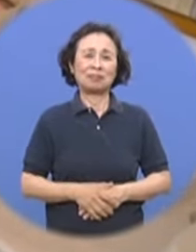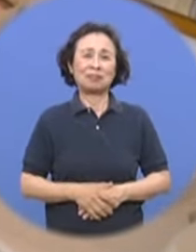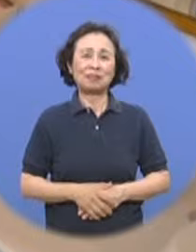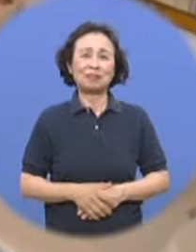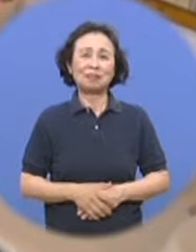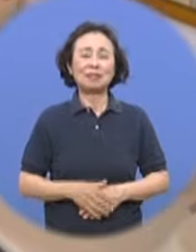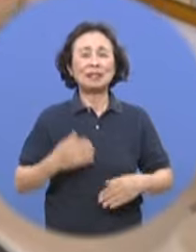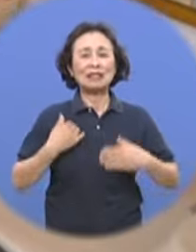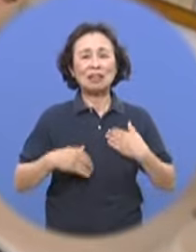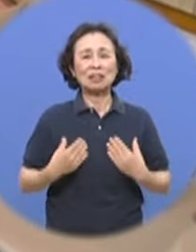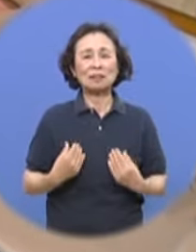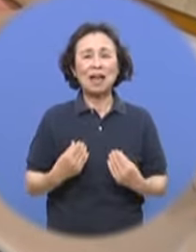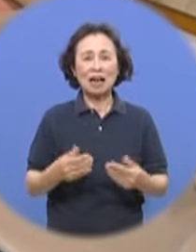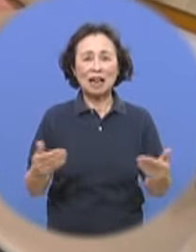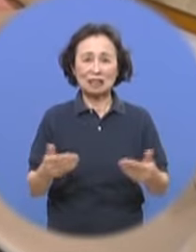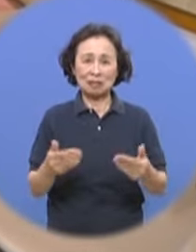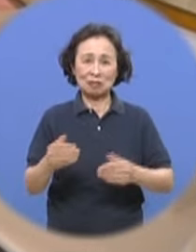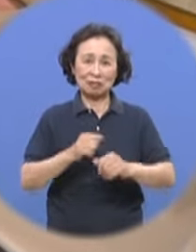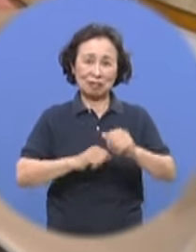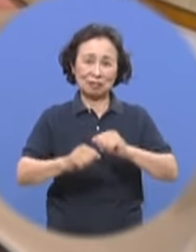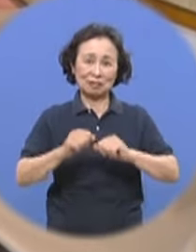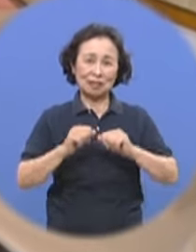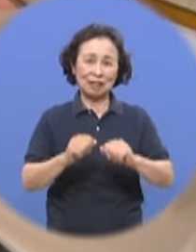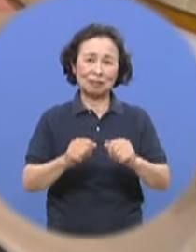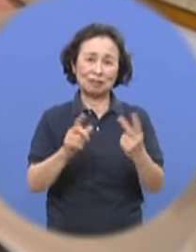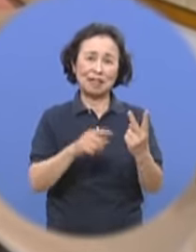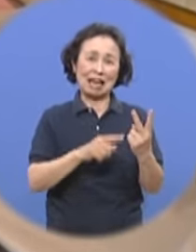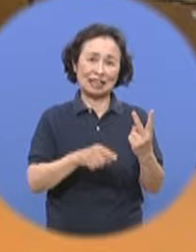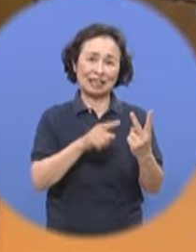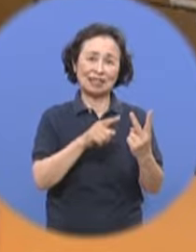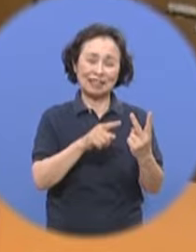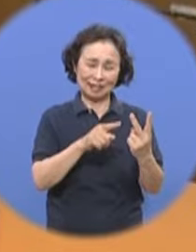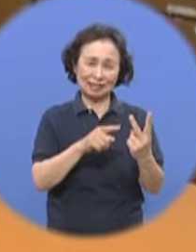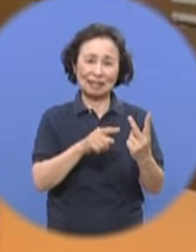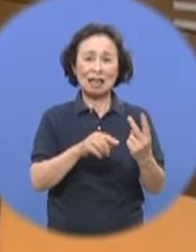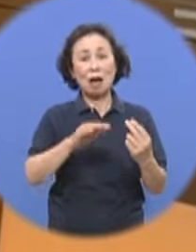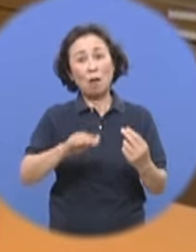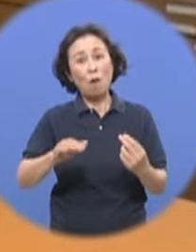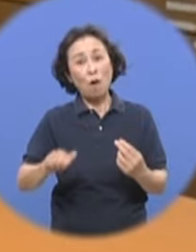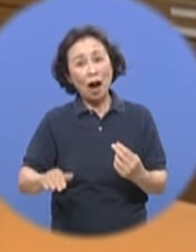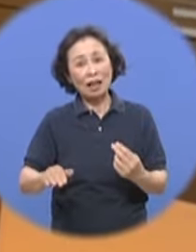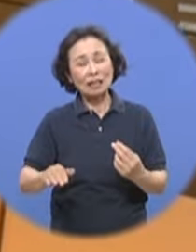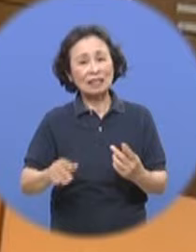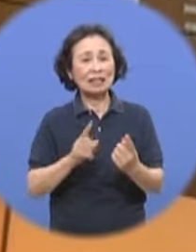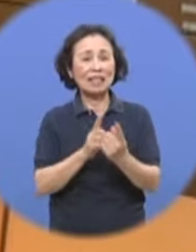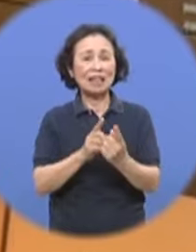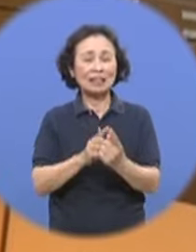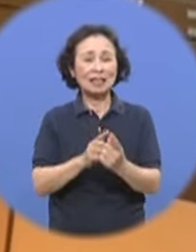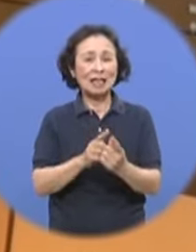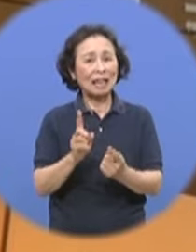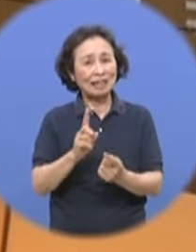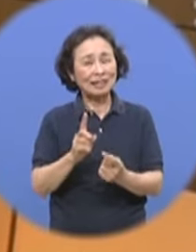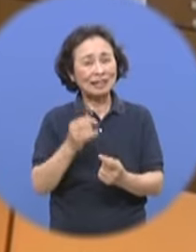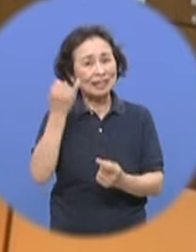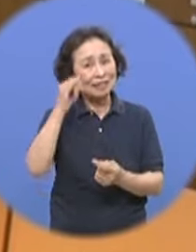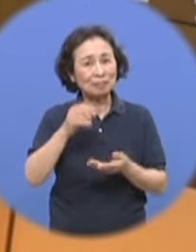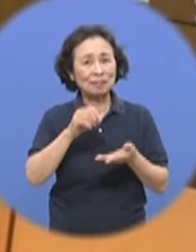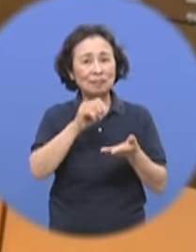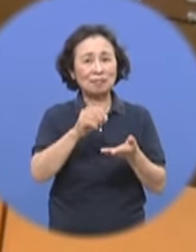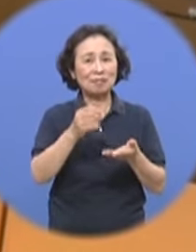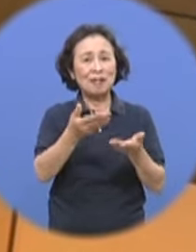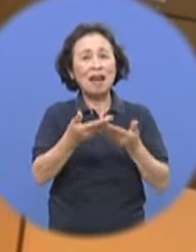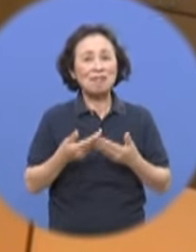楽しみながら仕事に取り組んでいるという2人から後輩の高校生たちにメッセージをいただきました。